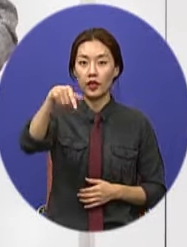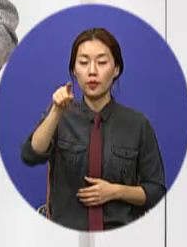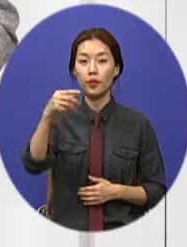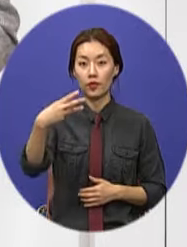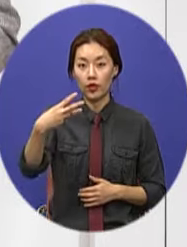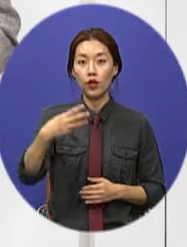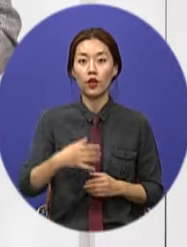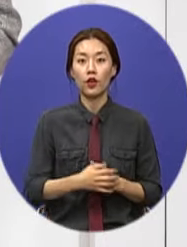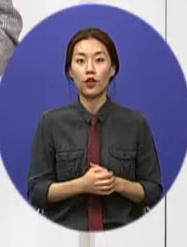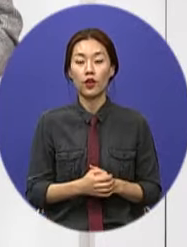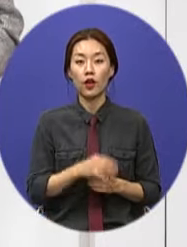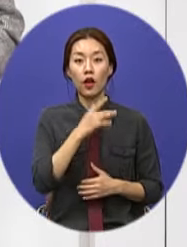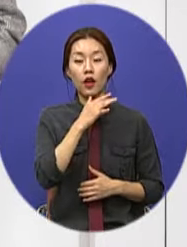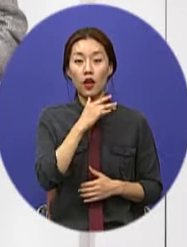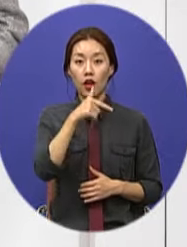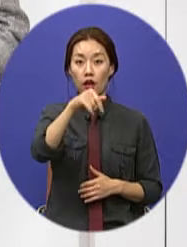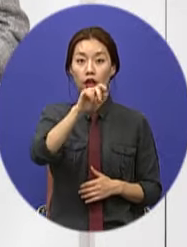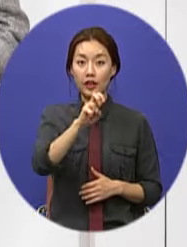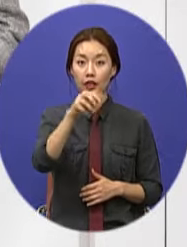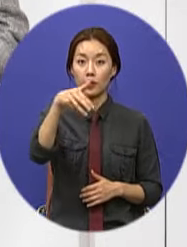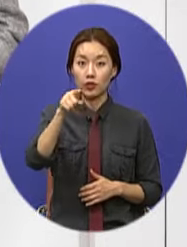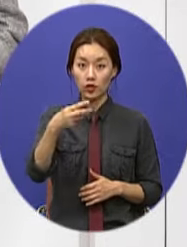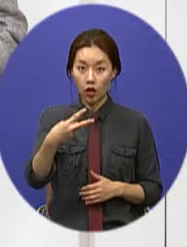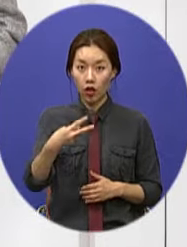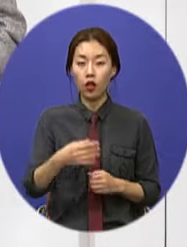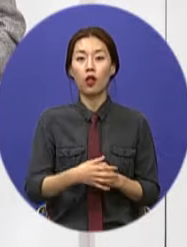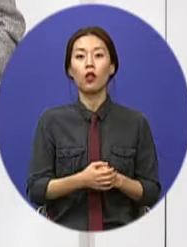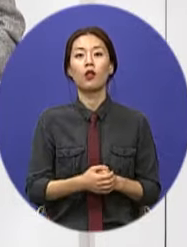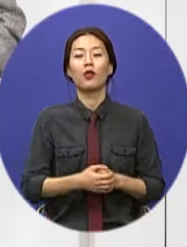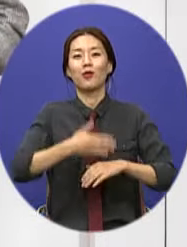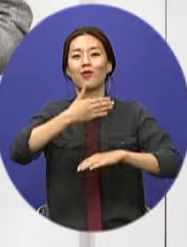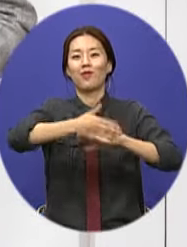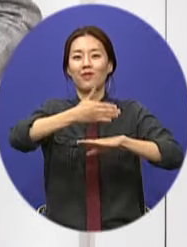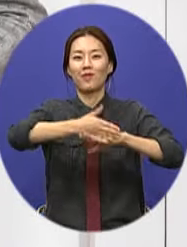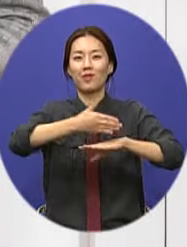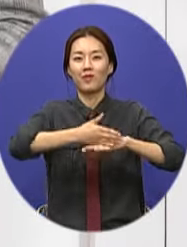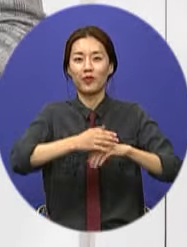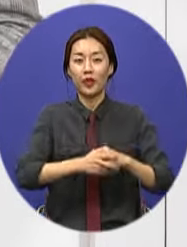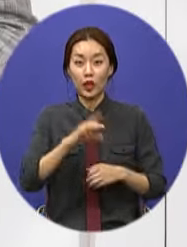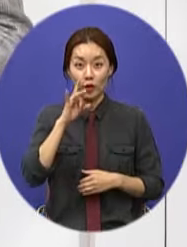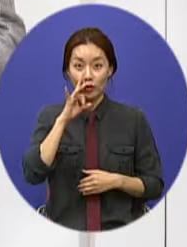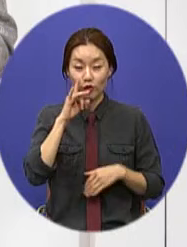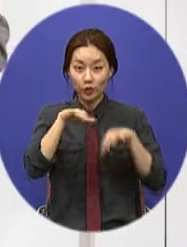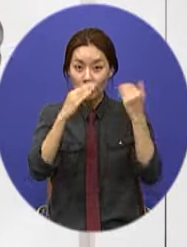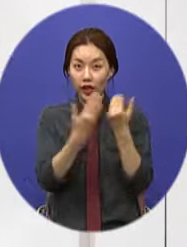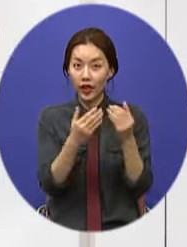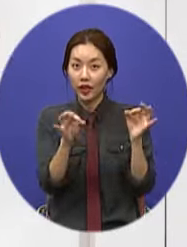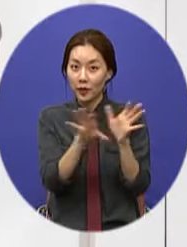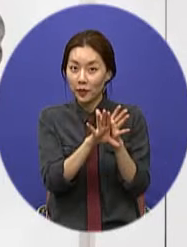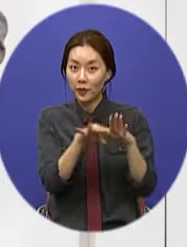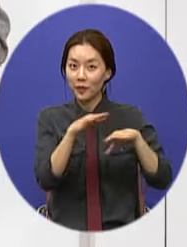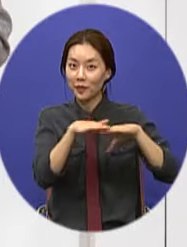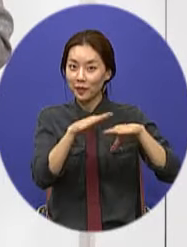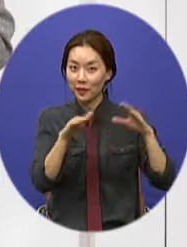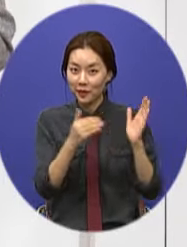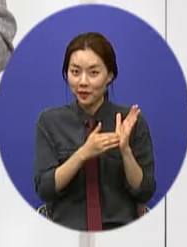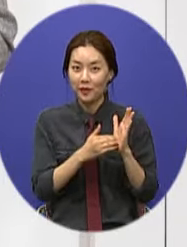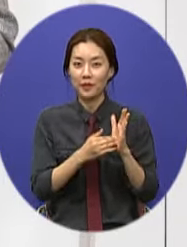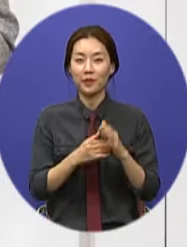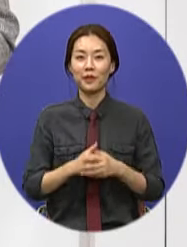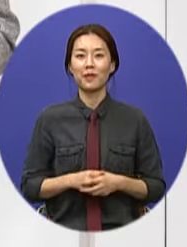김철. 아, 김철. 예, 네네. 아, 예, 감사합니다. 이제 아, 궁금증이 예. 좀 풀리셨어요?